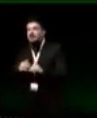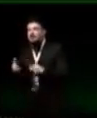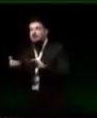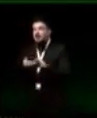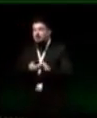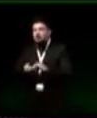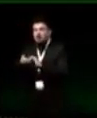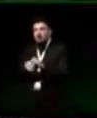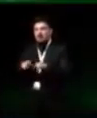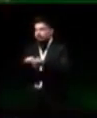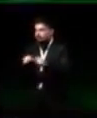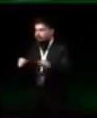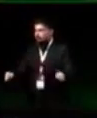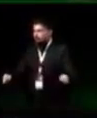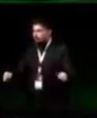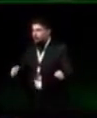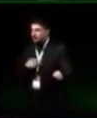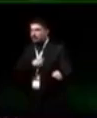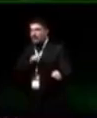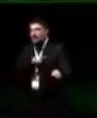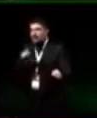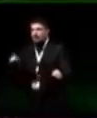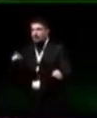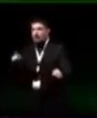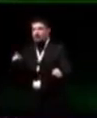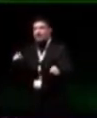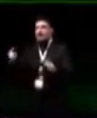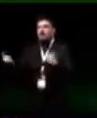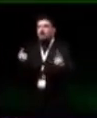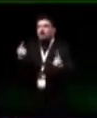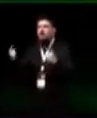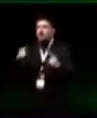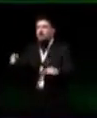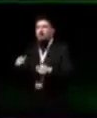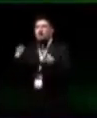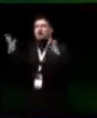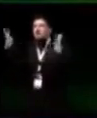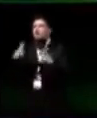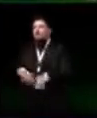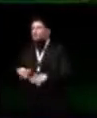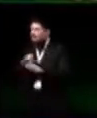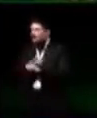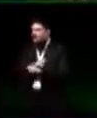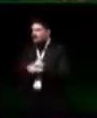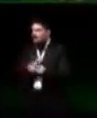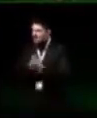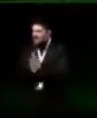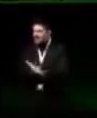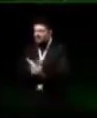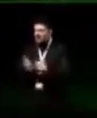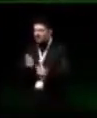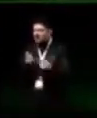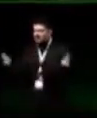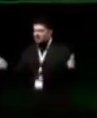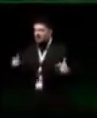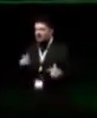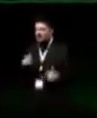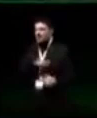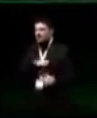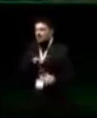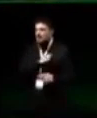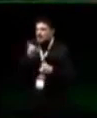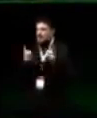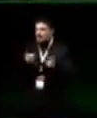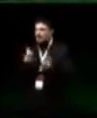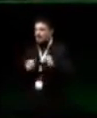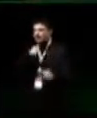sociale spagnolo e creava le condizioni di quel disastro che oggi è il disastro catalano. La politica serve e